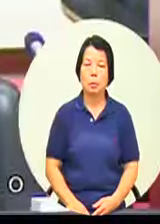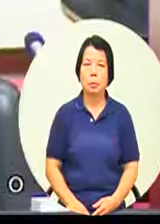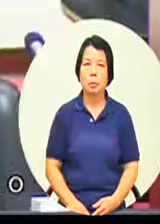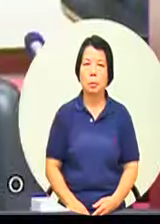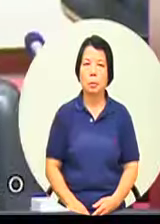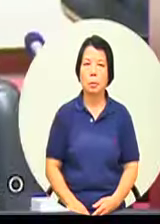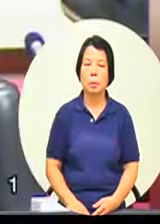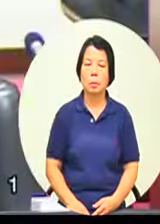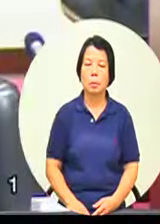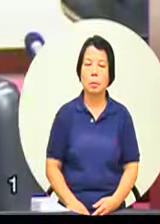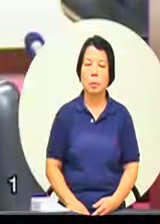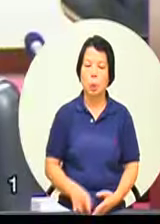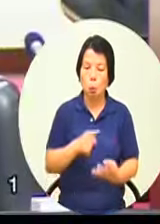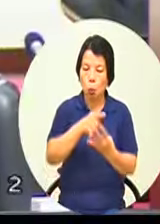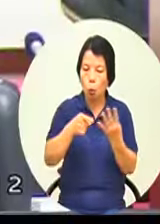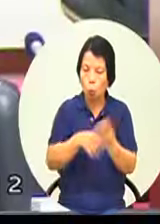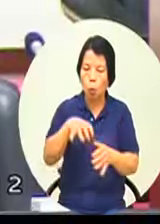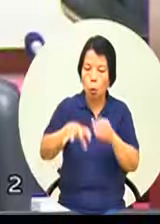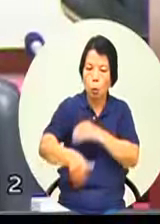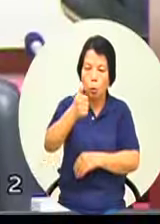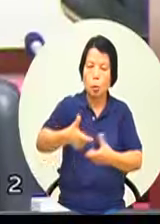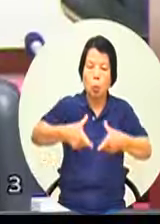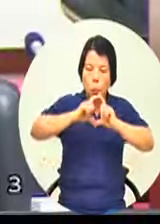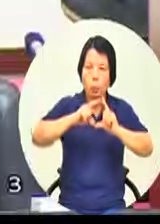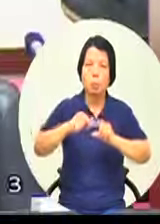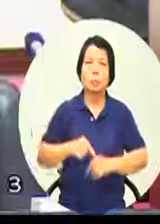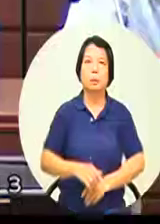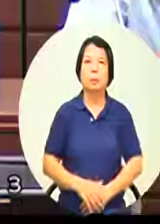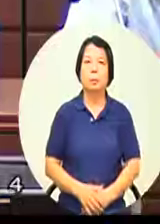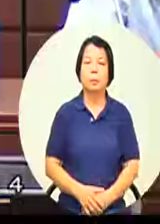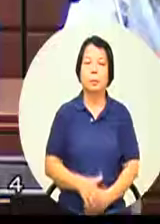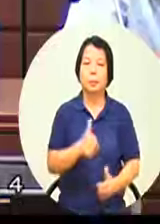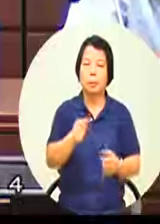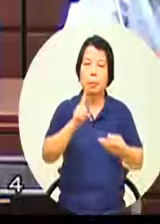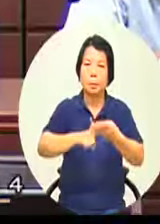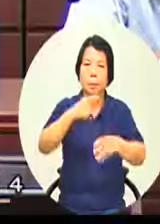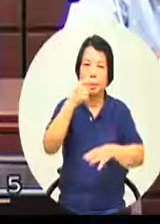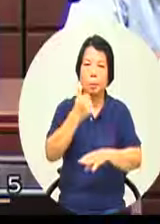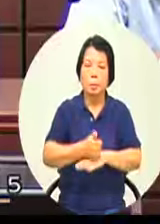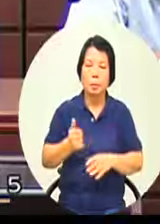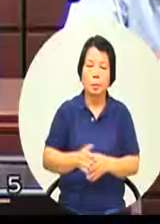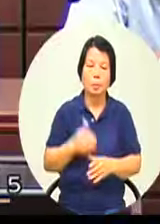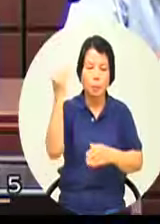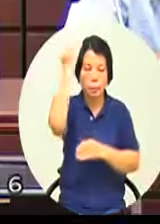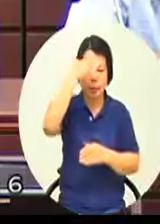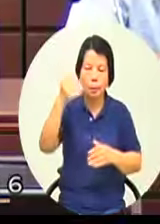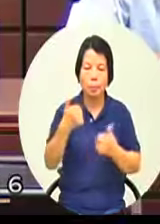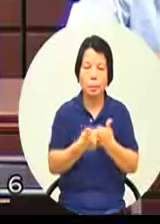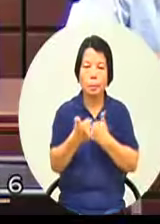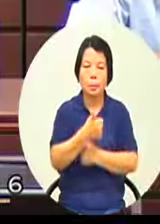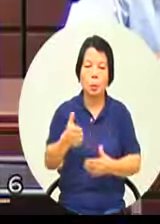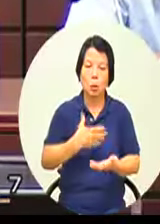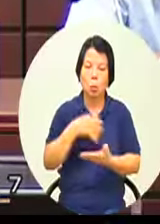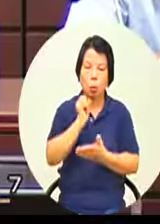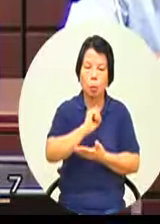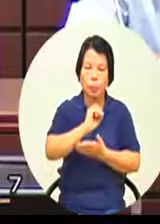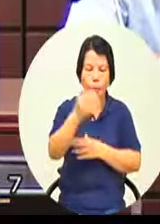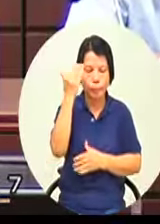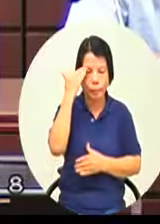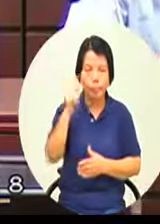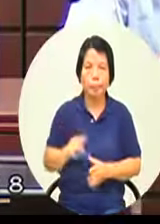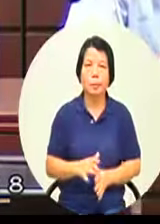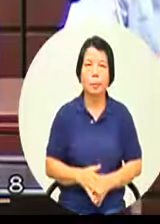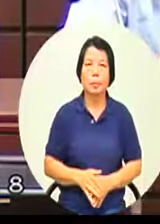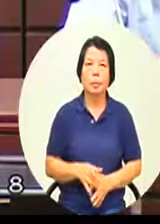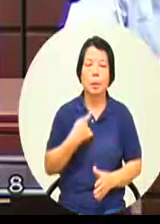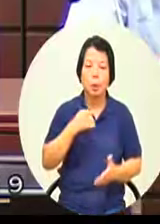这几个问题，请你答复。 好，请局长简单答复。 谢谢主席，谢谢曾议员。首先跟曾议员抱歉一下，因为按你本